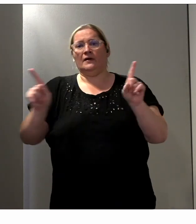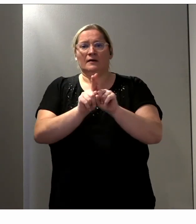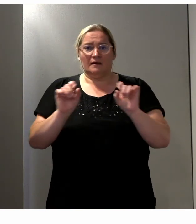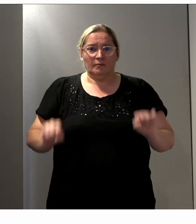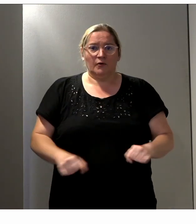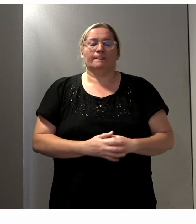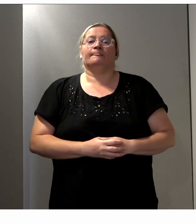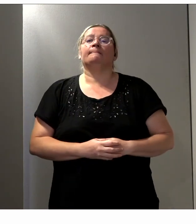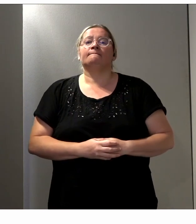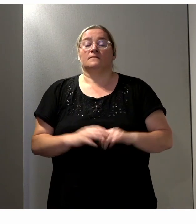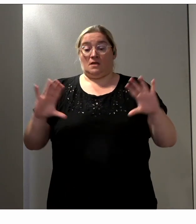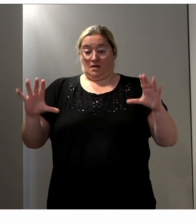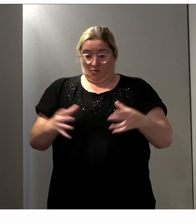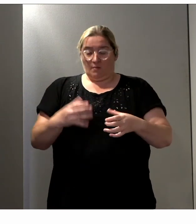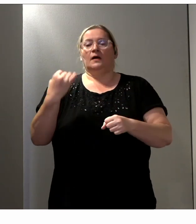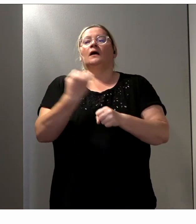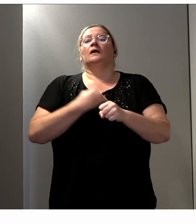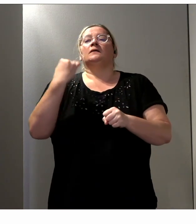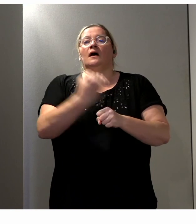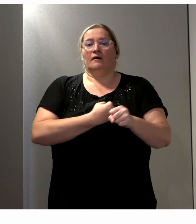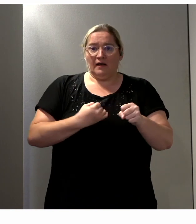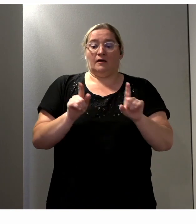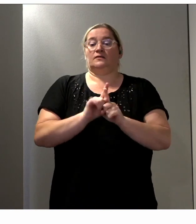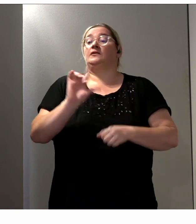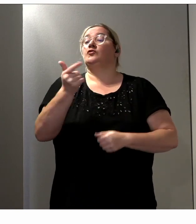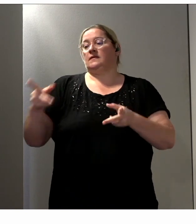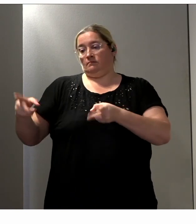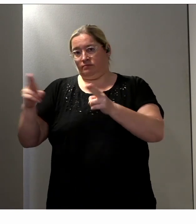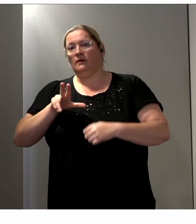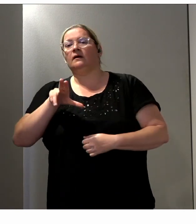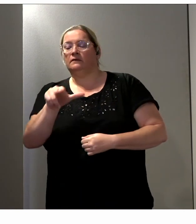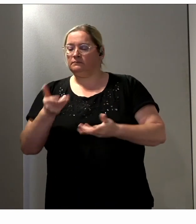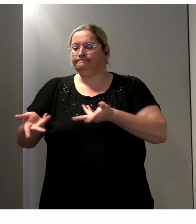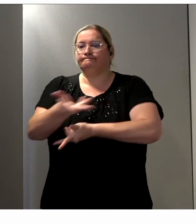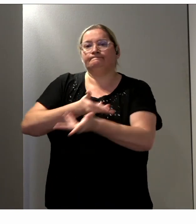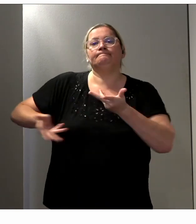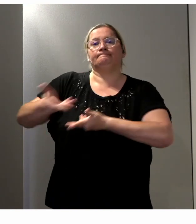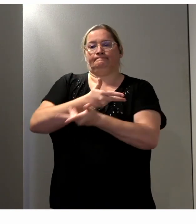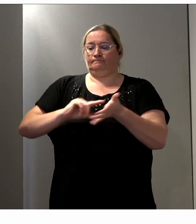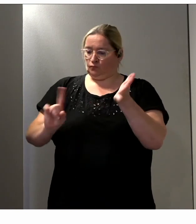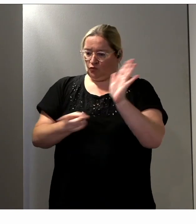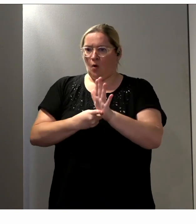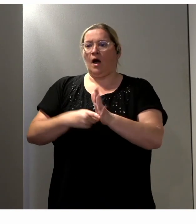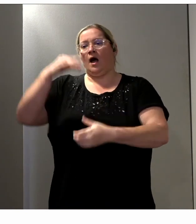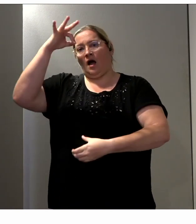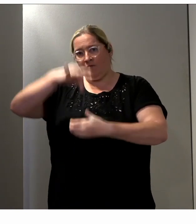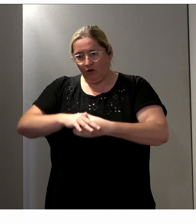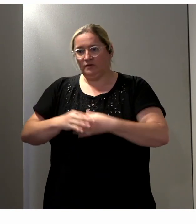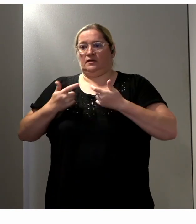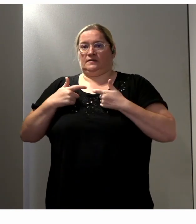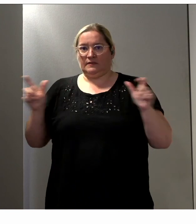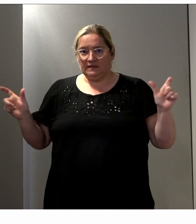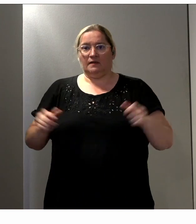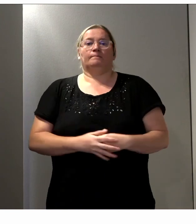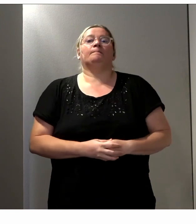partie de ce groupe de travail, ce sera d'évoquer la question de l'accessibilité du droit de vote. On a aujourd'hui